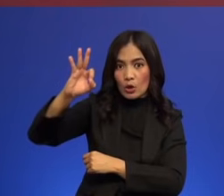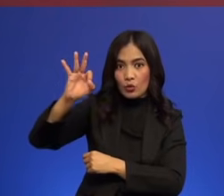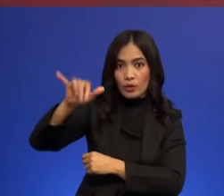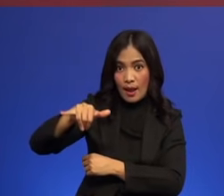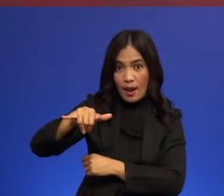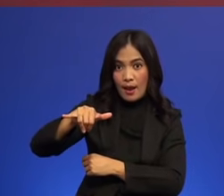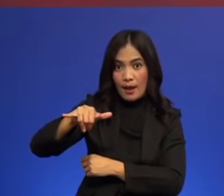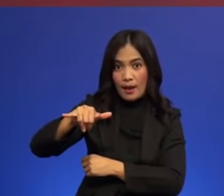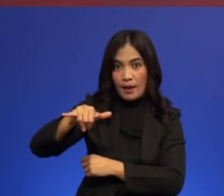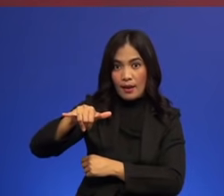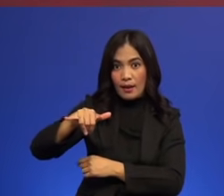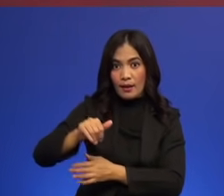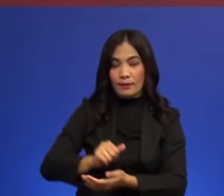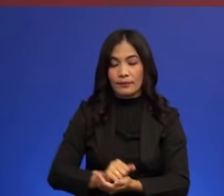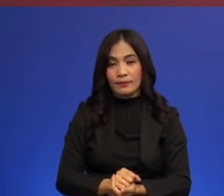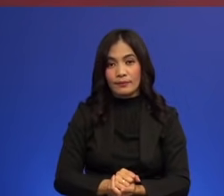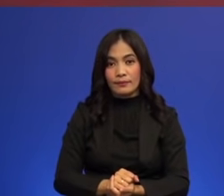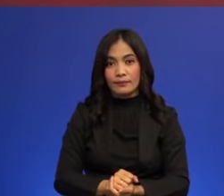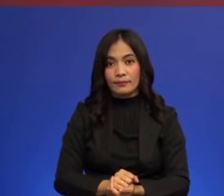baru.